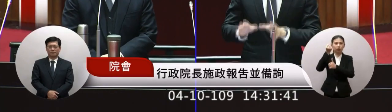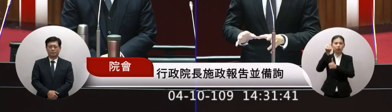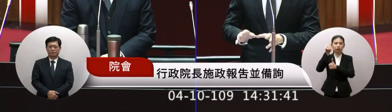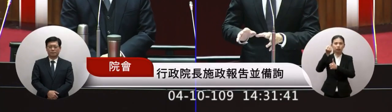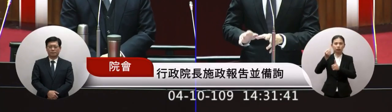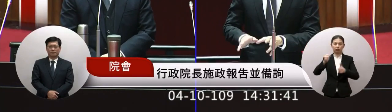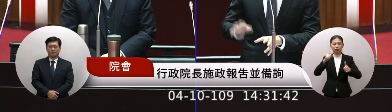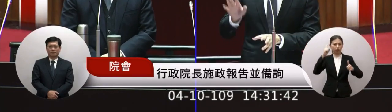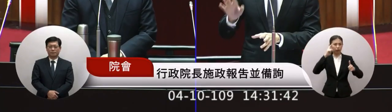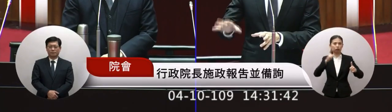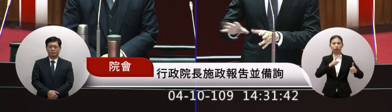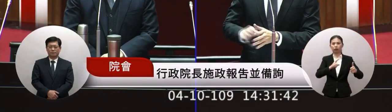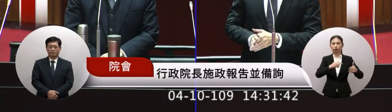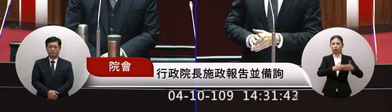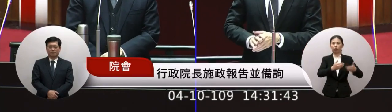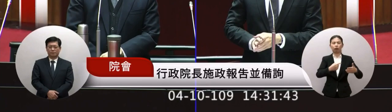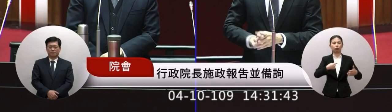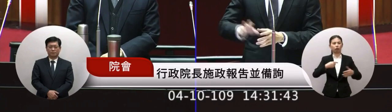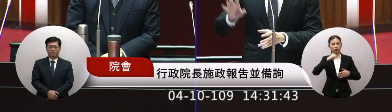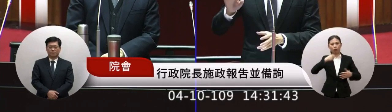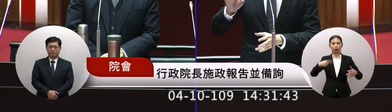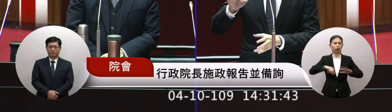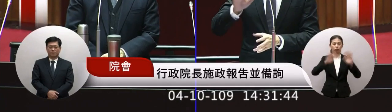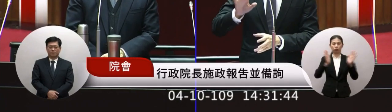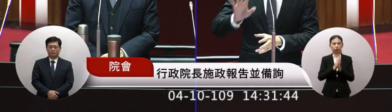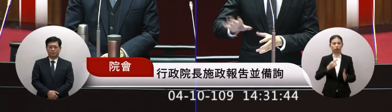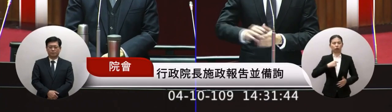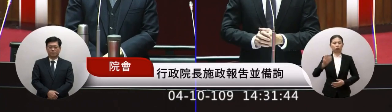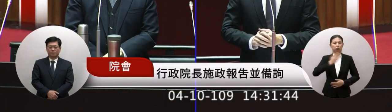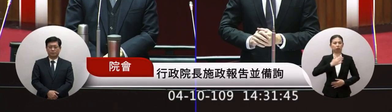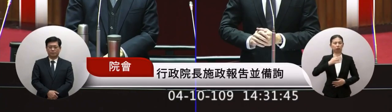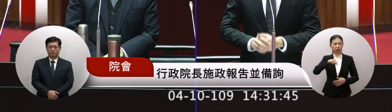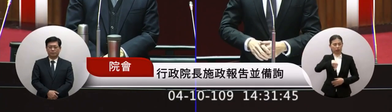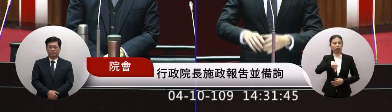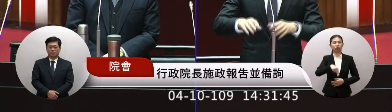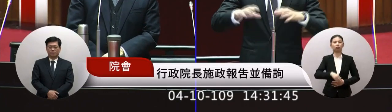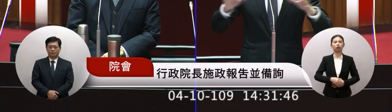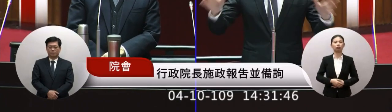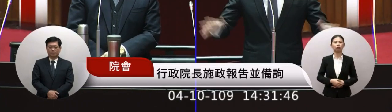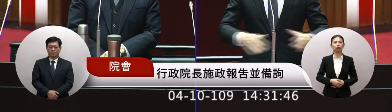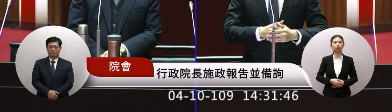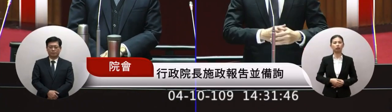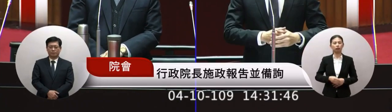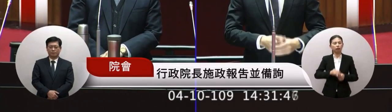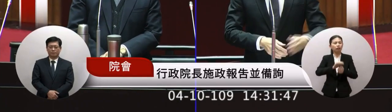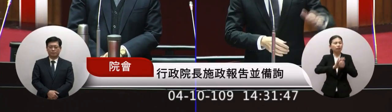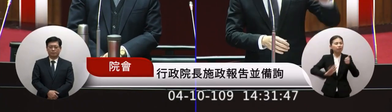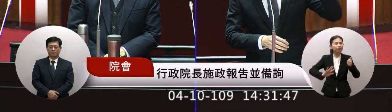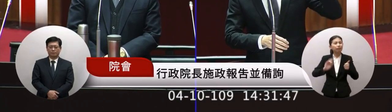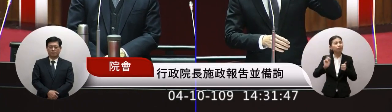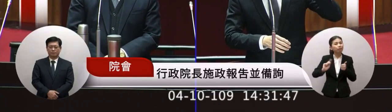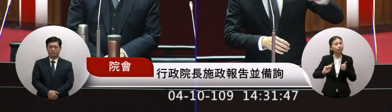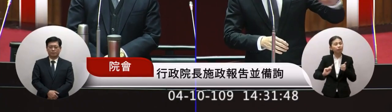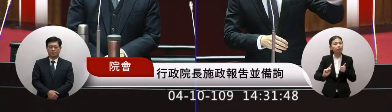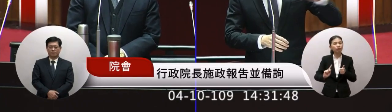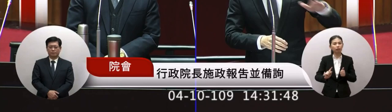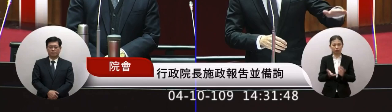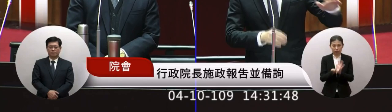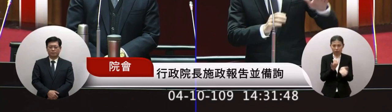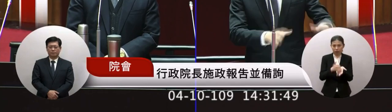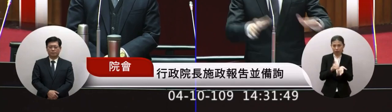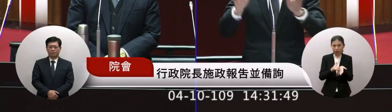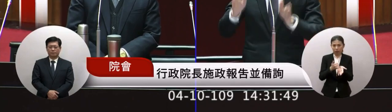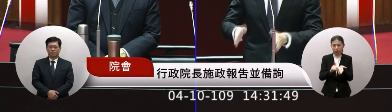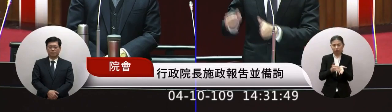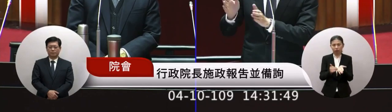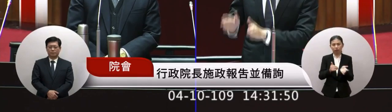国意识的这个政策啦吼，也佮有遮的这种部门啦。所以讲会造成第一方面，当然是讲伊的预算开伫